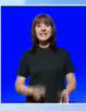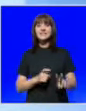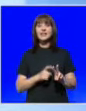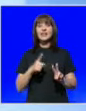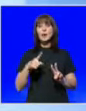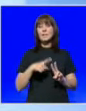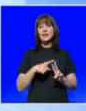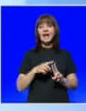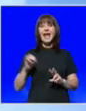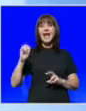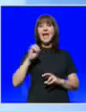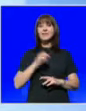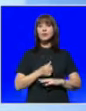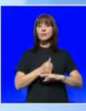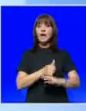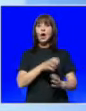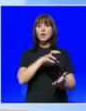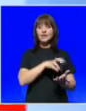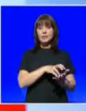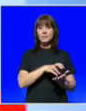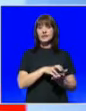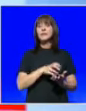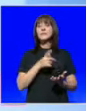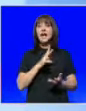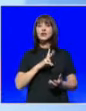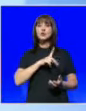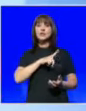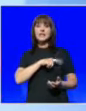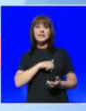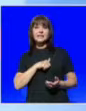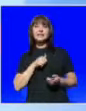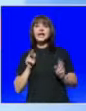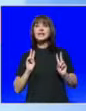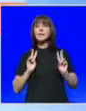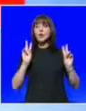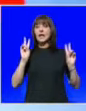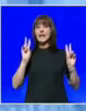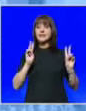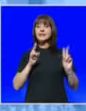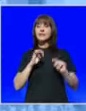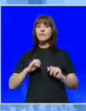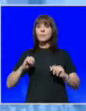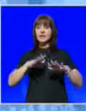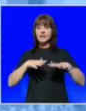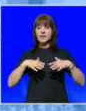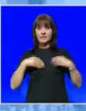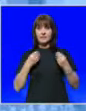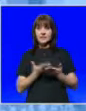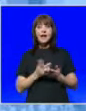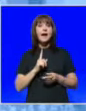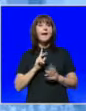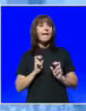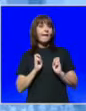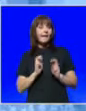Цветелина Пенкова, евродепутат от групата на социалистите и демократите в Европейския парламент. Здравейте и добре дошла при нас. Здравейте. Как трябва да се